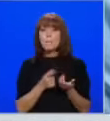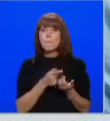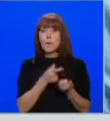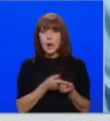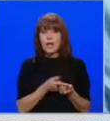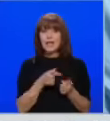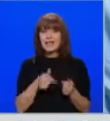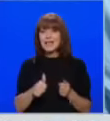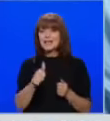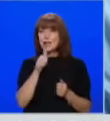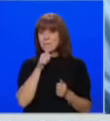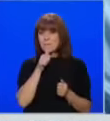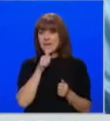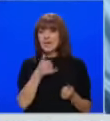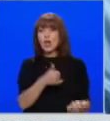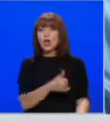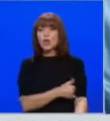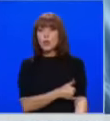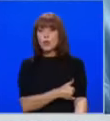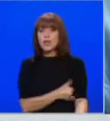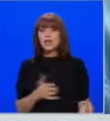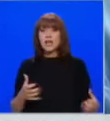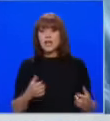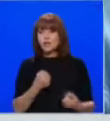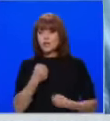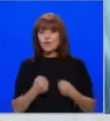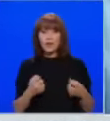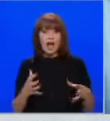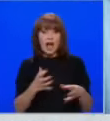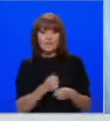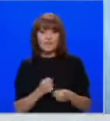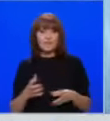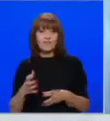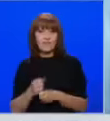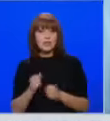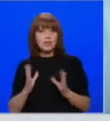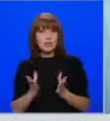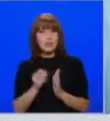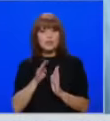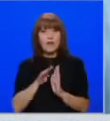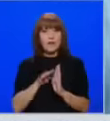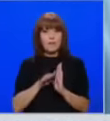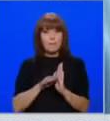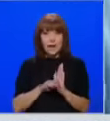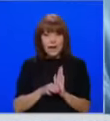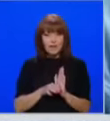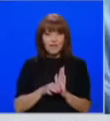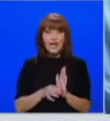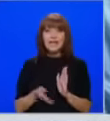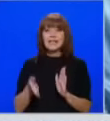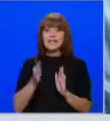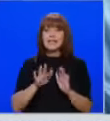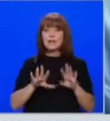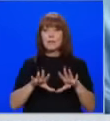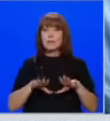тези пияни, другирани шофьори, които хващаме, той започна доста бързо да намалява. след като бяха